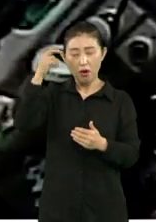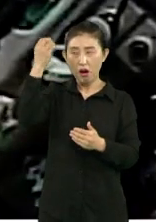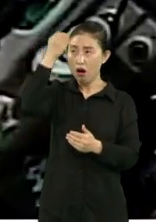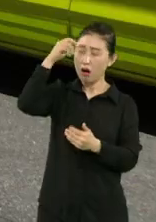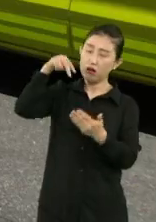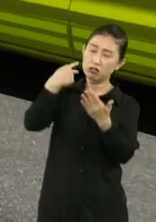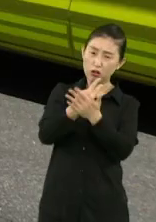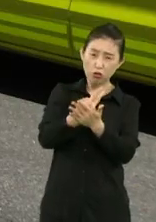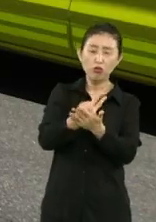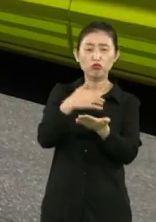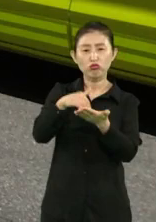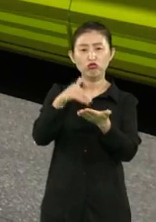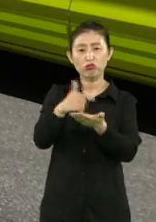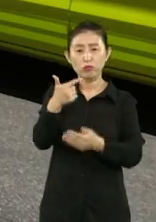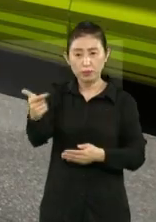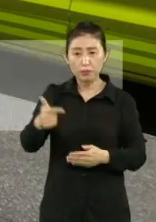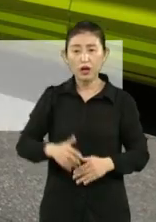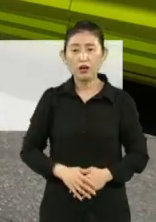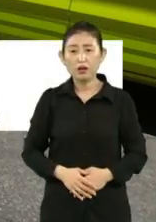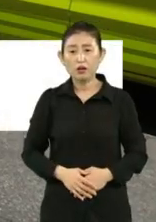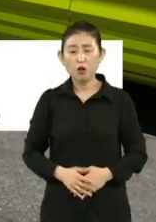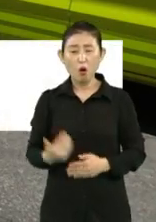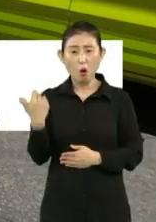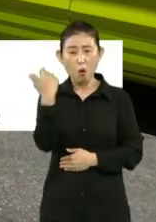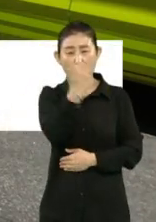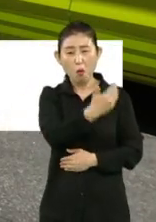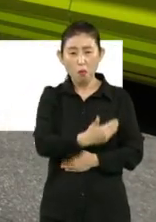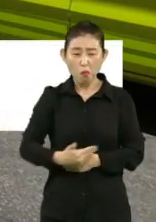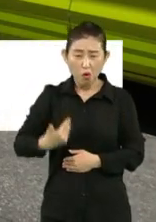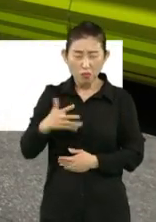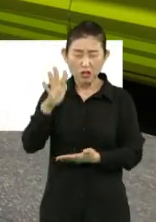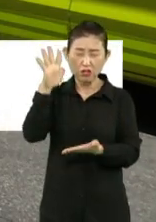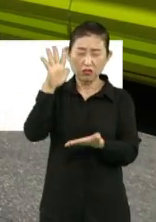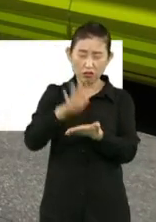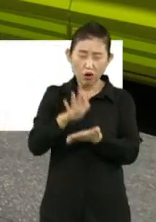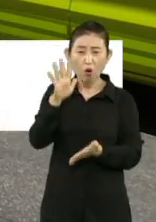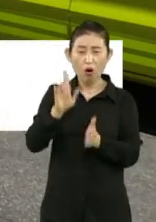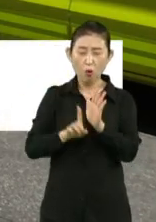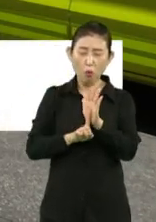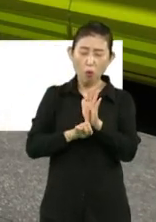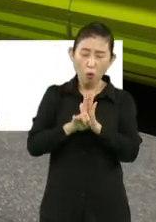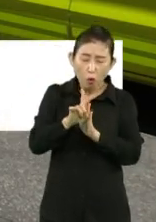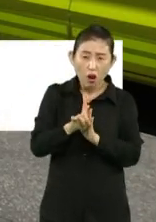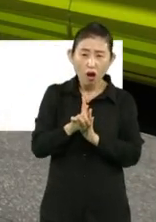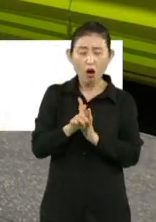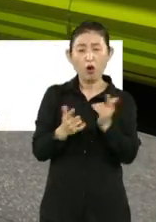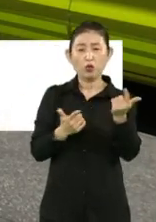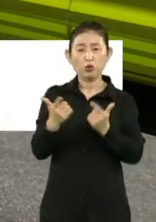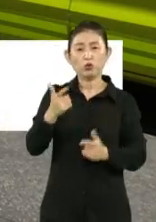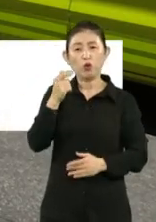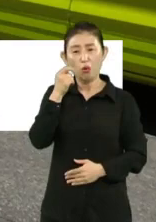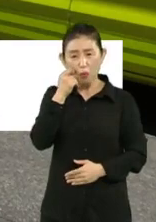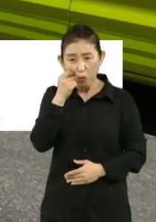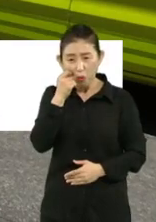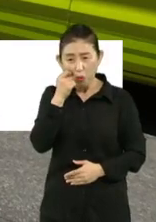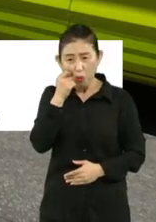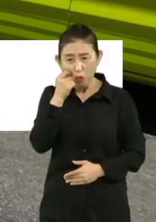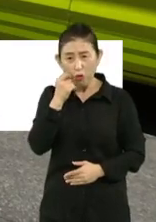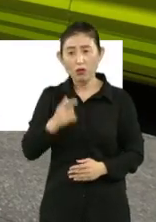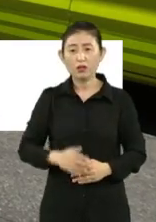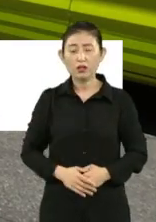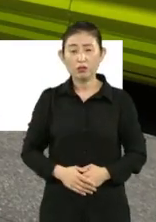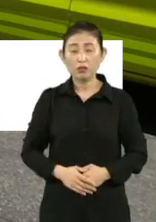많았습니다. 체온을 조절할 수 있는 체온 중추가 무너짐으로써 땀을 잘 못 흘리게 되고 그러므로써 이제 체온이 올라가게